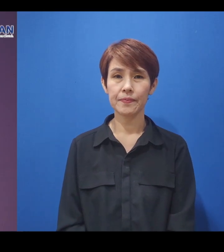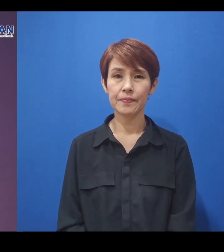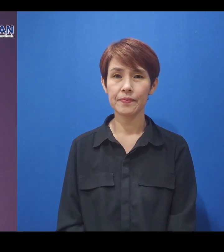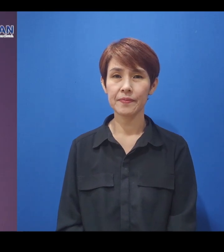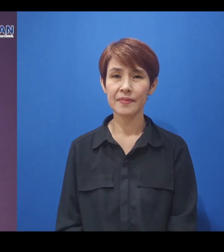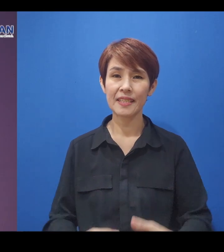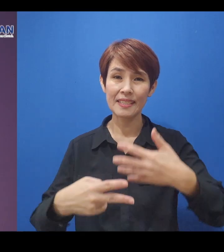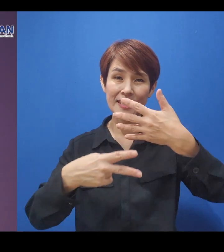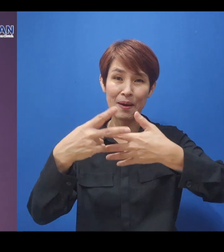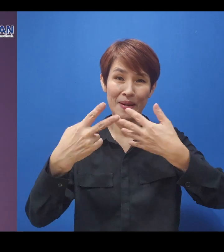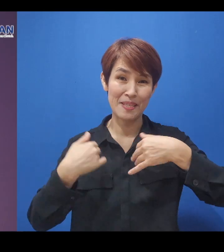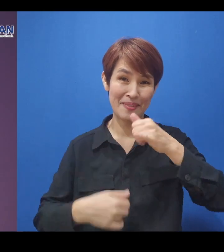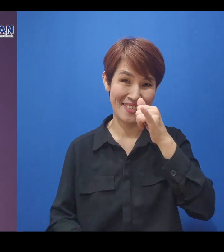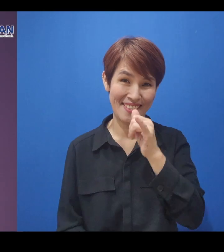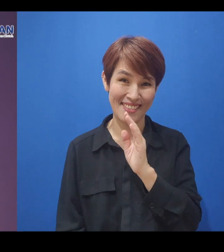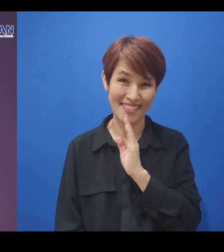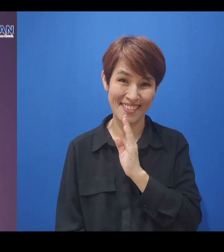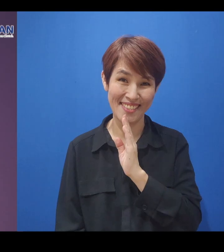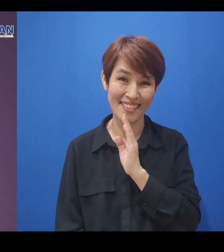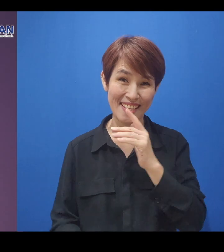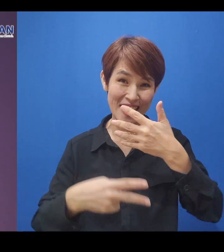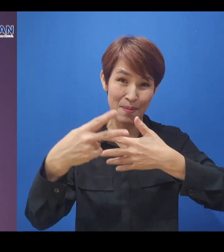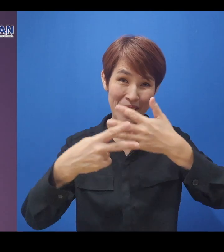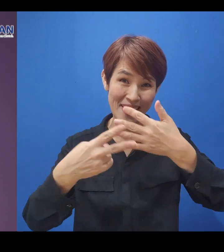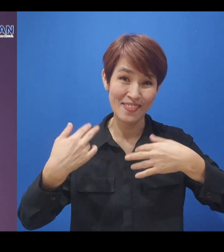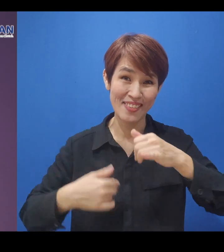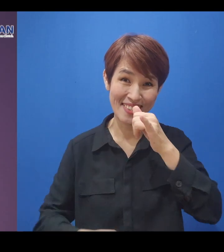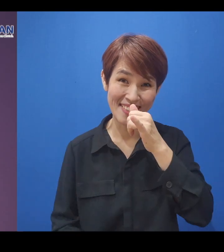드라마 참 재밌죠?